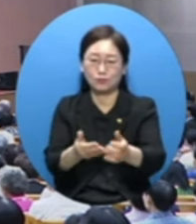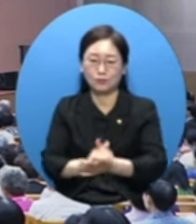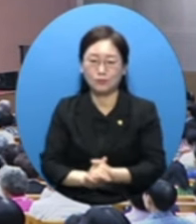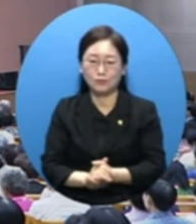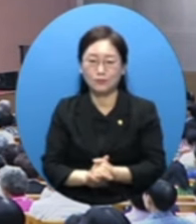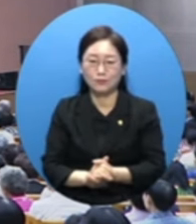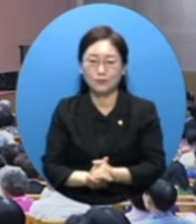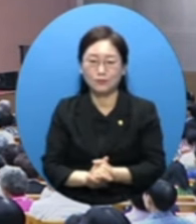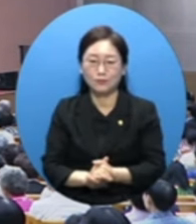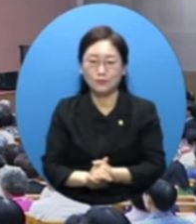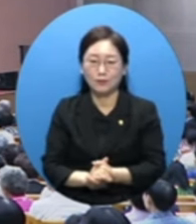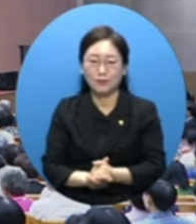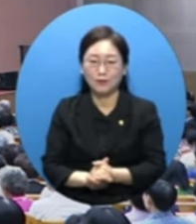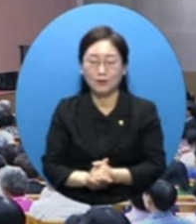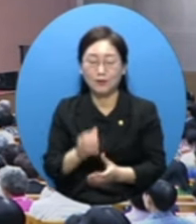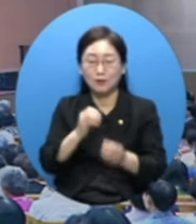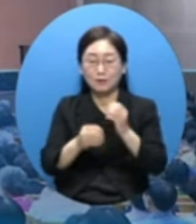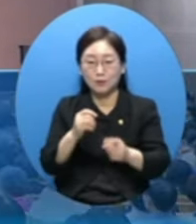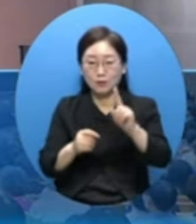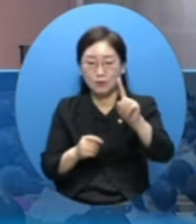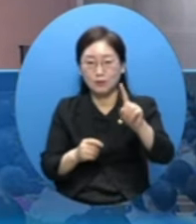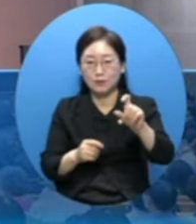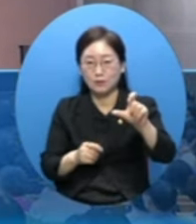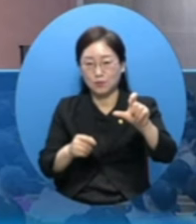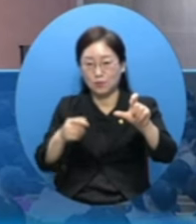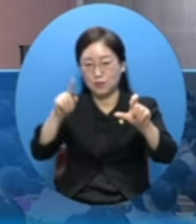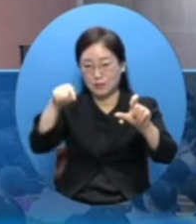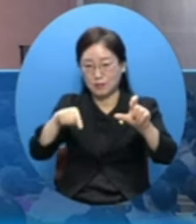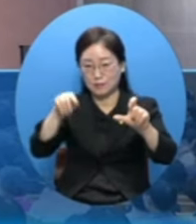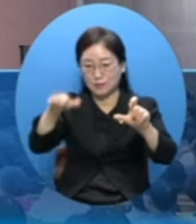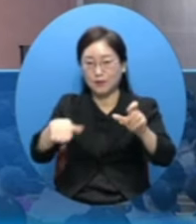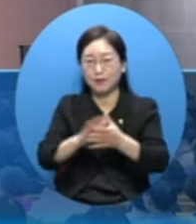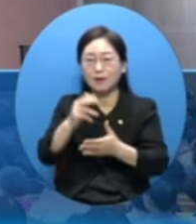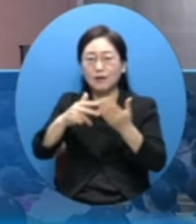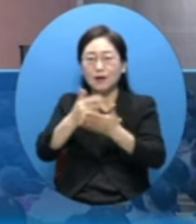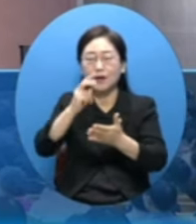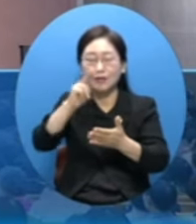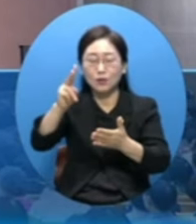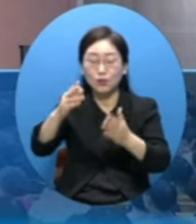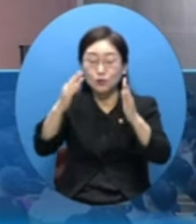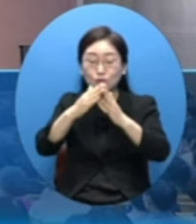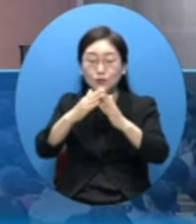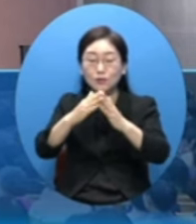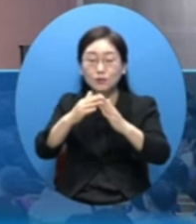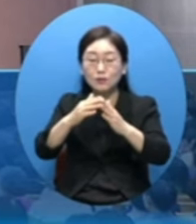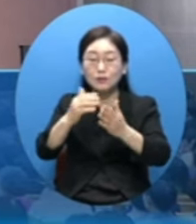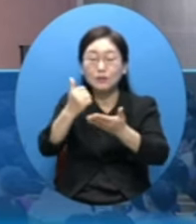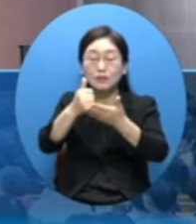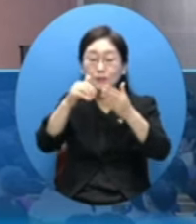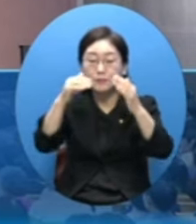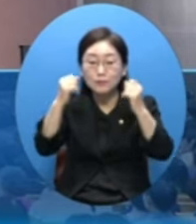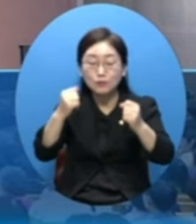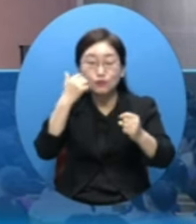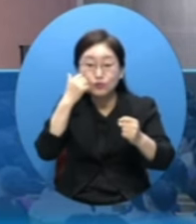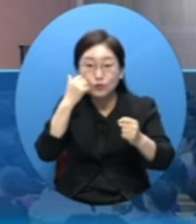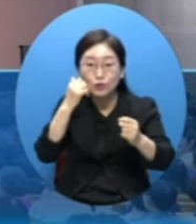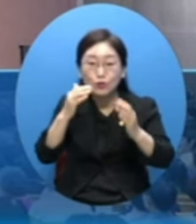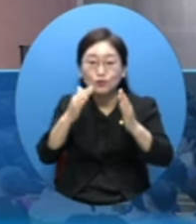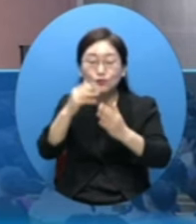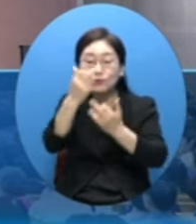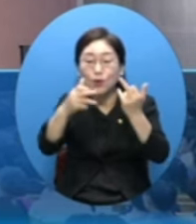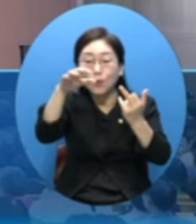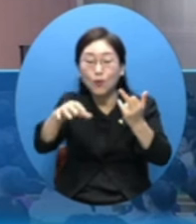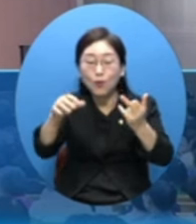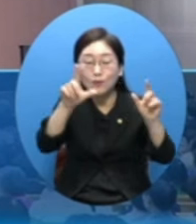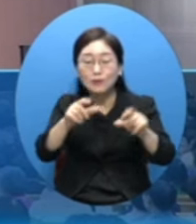아멘 편 15편 절로 3절을 말씀합니다 야여 주의 장막에 머무를 자 누구 오며 주의 성산에 사는 자 누구오니이까